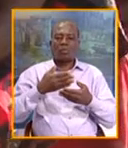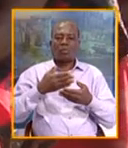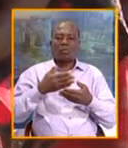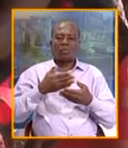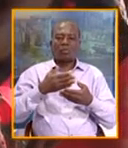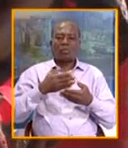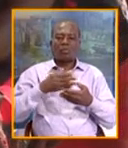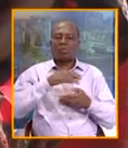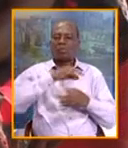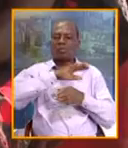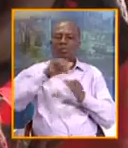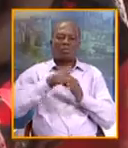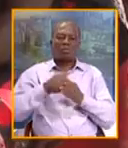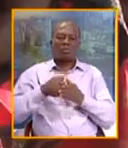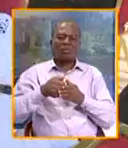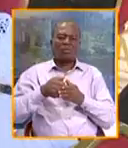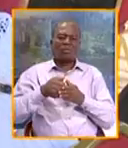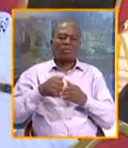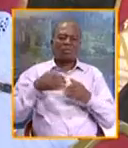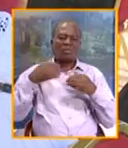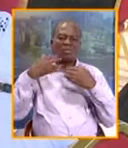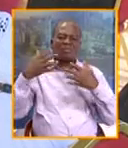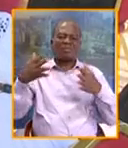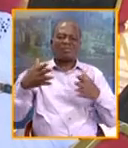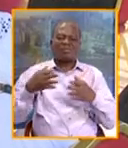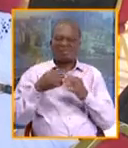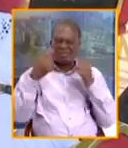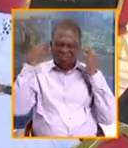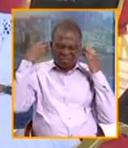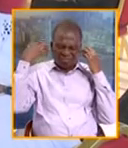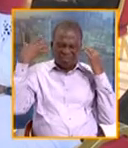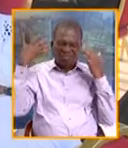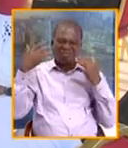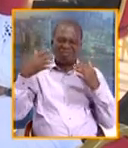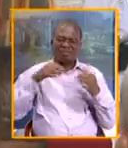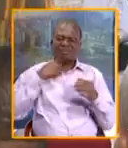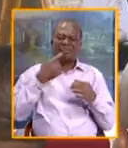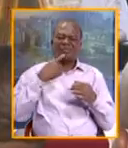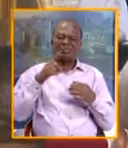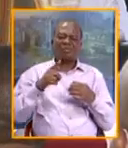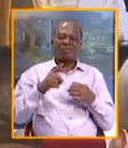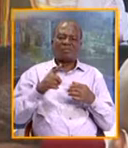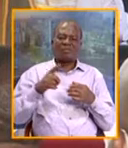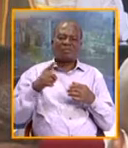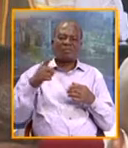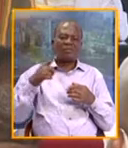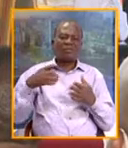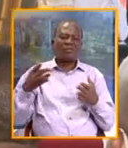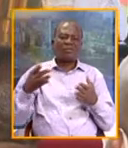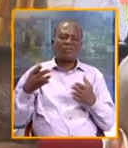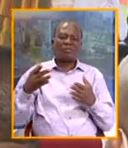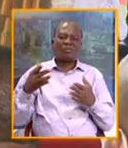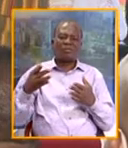qui vous avez vous pas se mettre la succession dieu vous l'a arraché